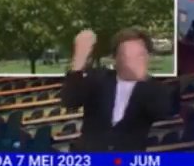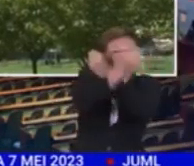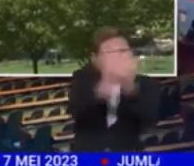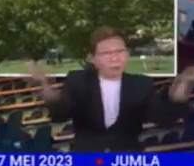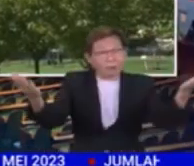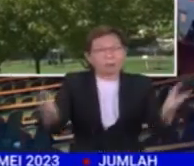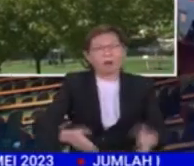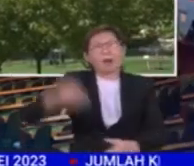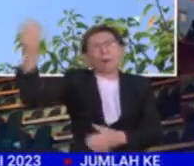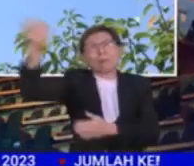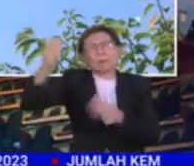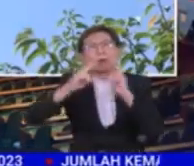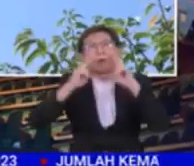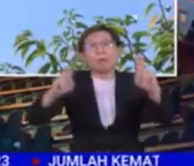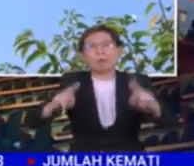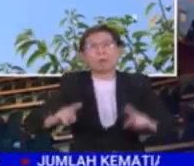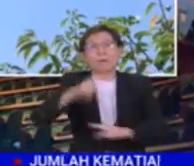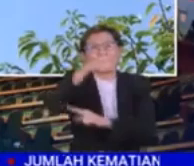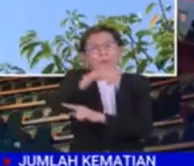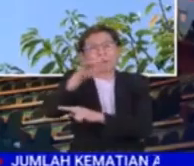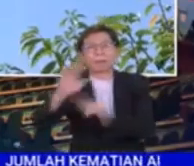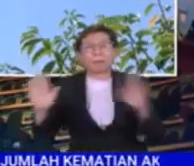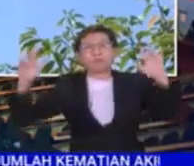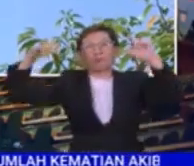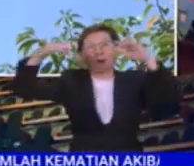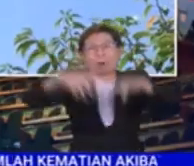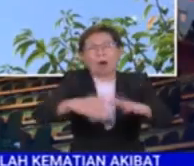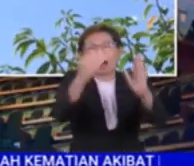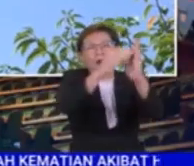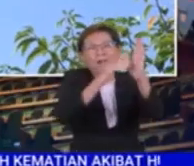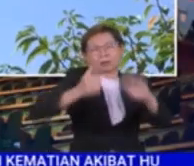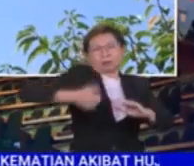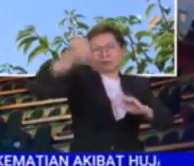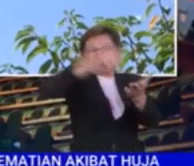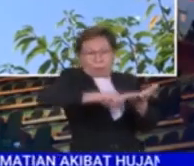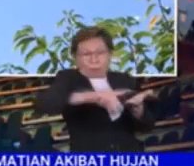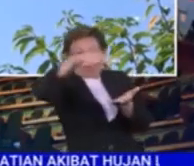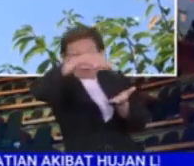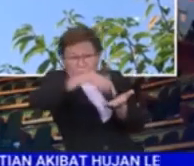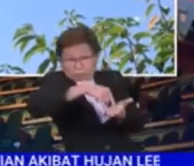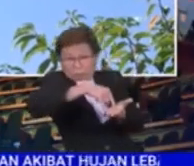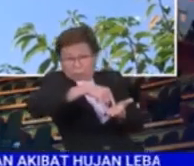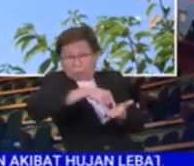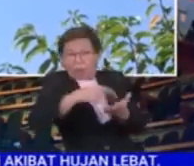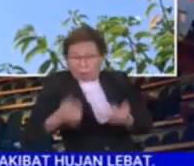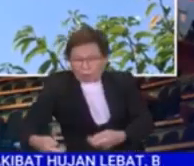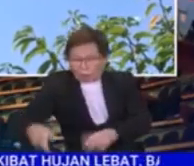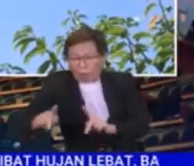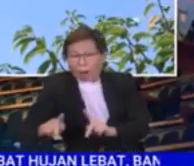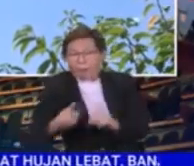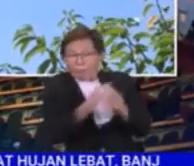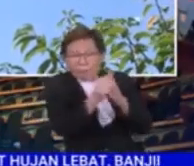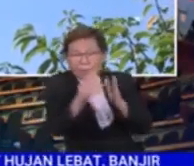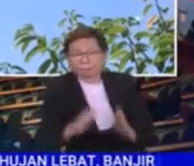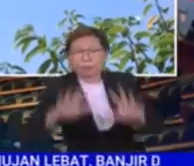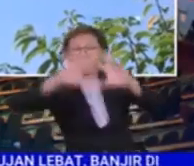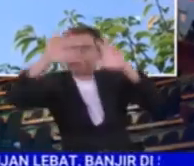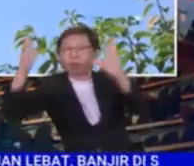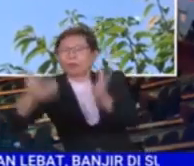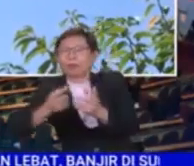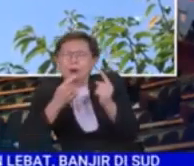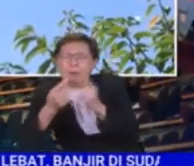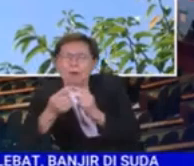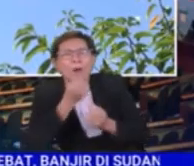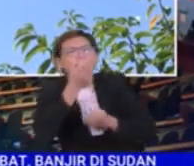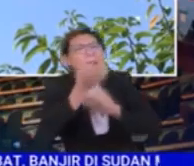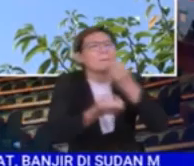debat umum Sempena perhimpunan agong PBB acara utama minggu ini memberi peluang kepada pemimpin dunia Untuk bercakap